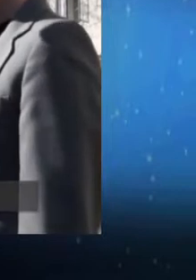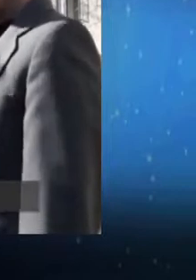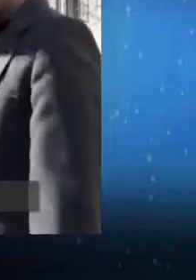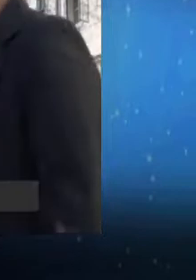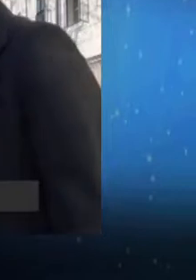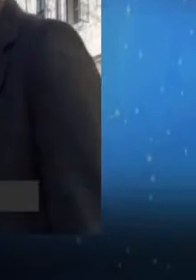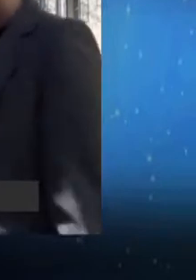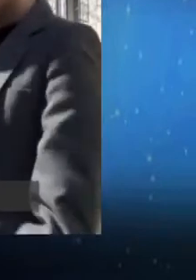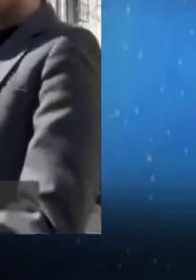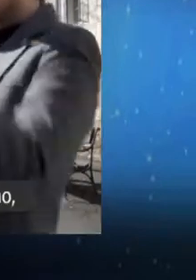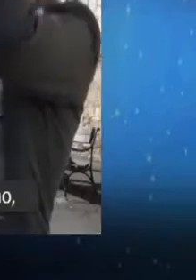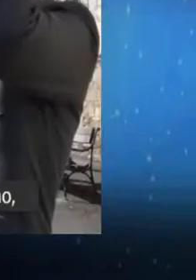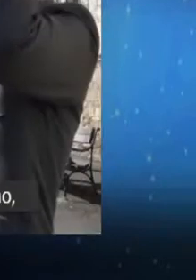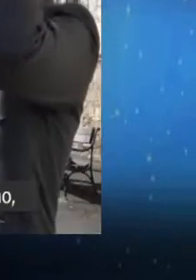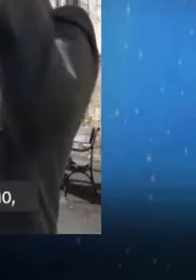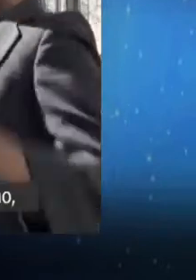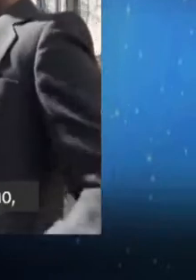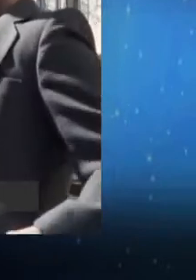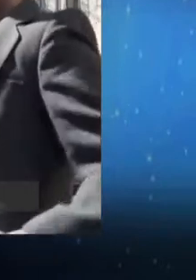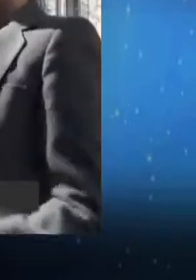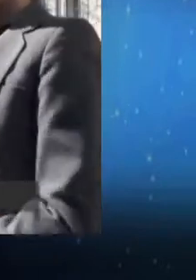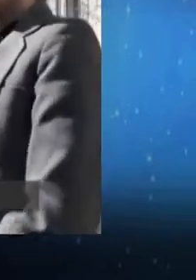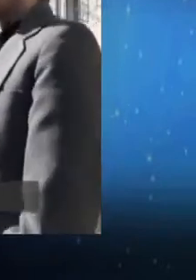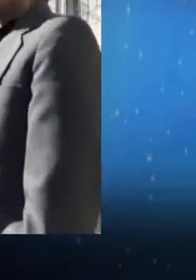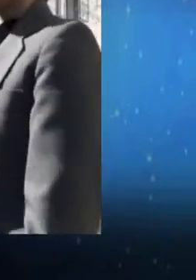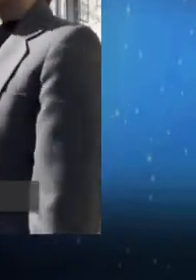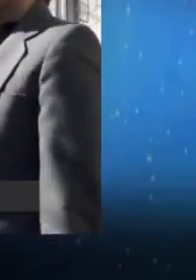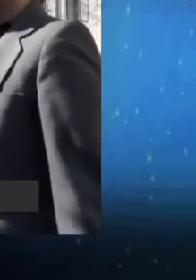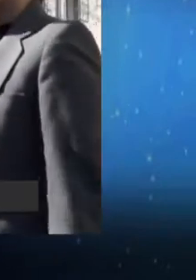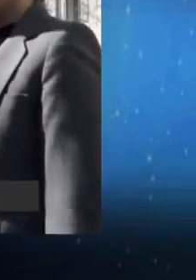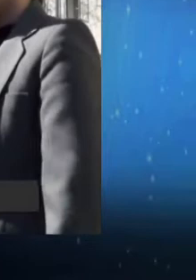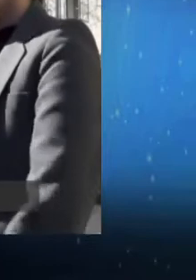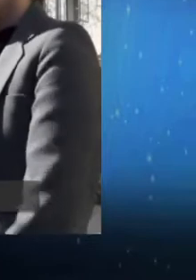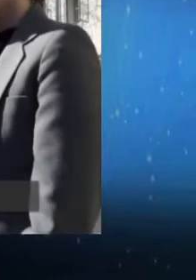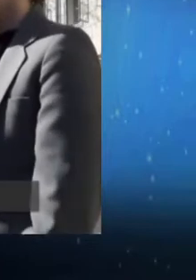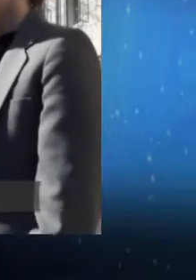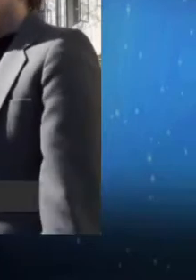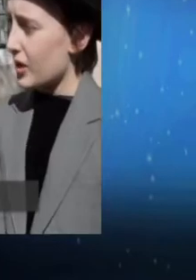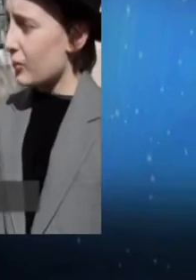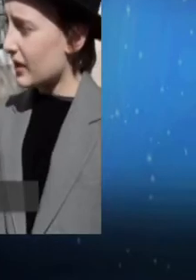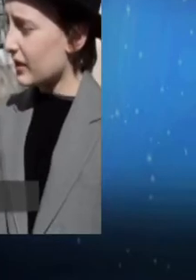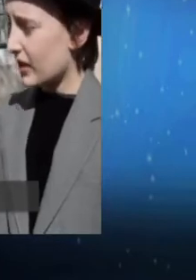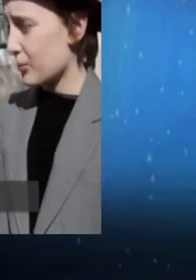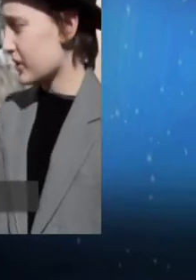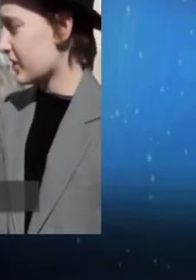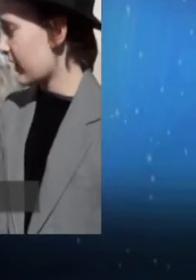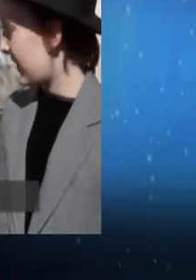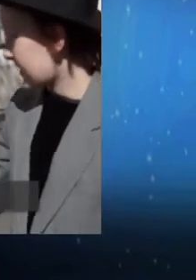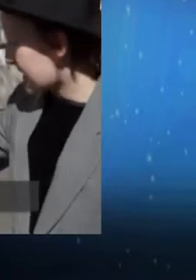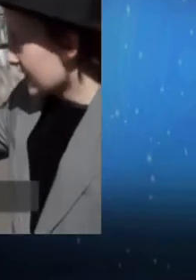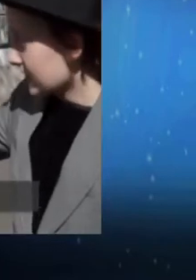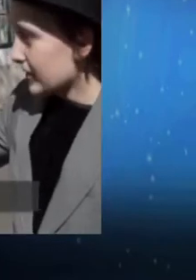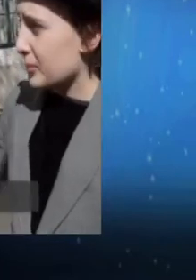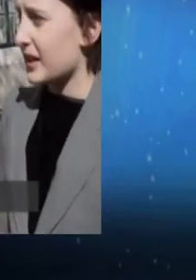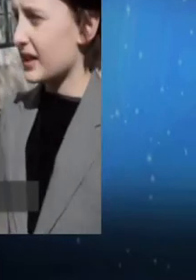Hello. Hello. It's a pleasure to finally meet you, Mr. Matos. The pleasure is all mine. How's life? Well, I wouldn't call